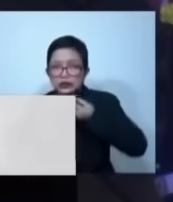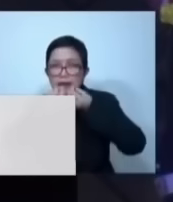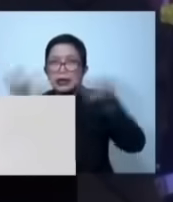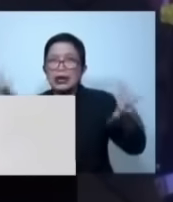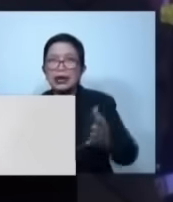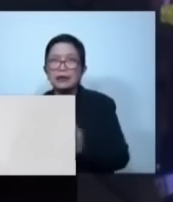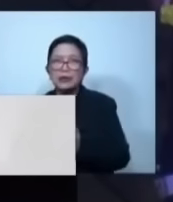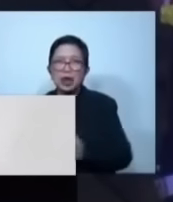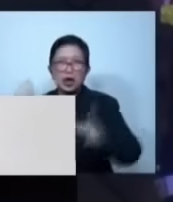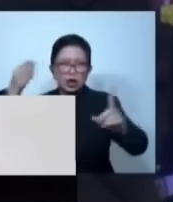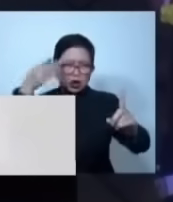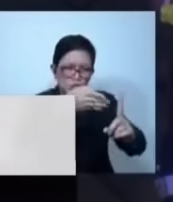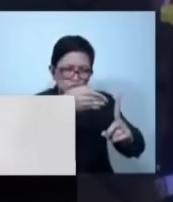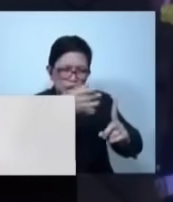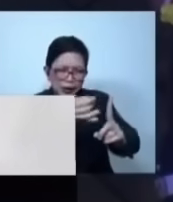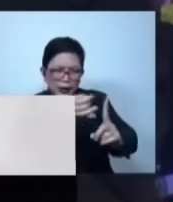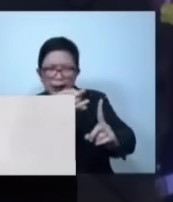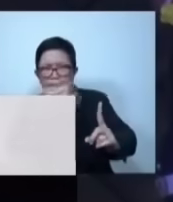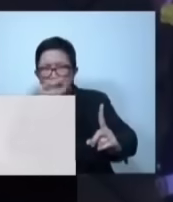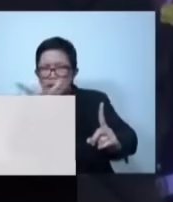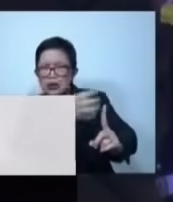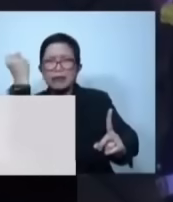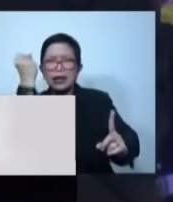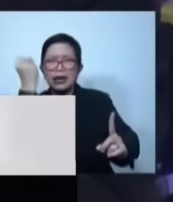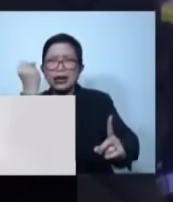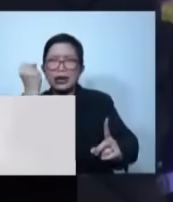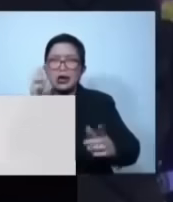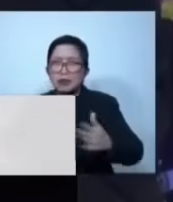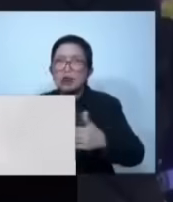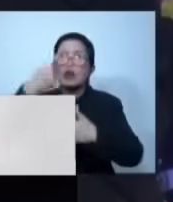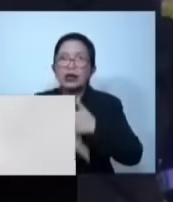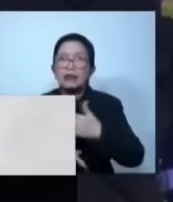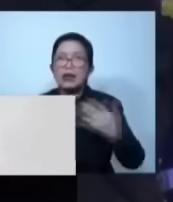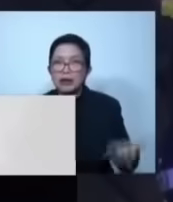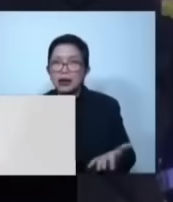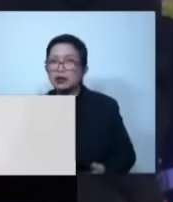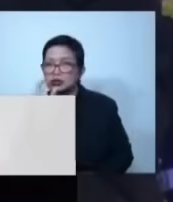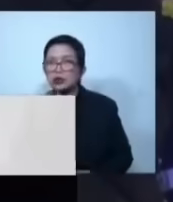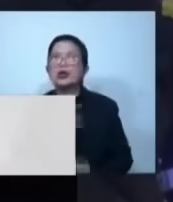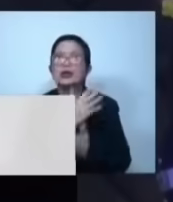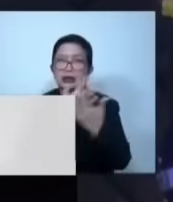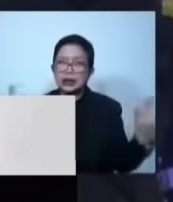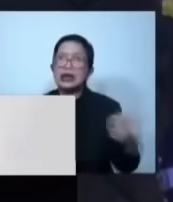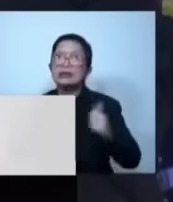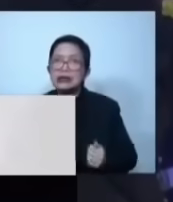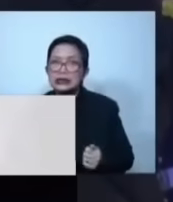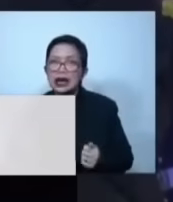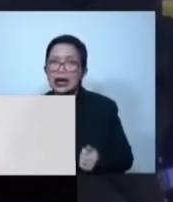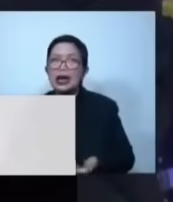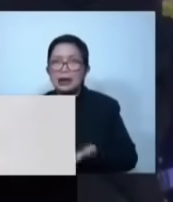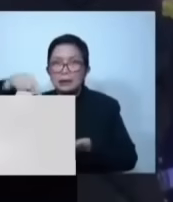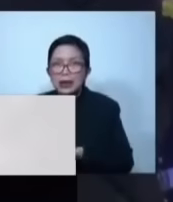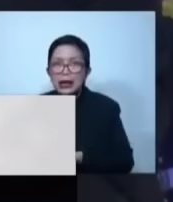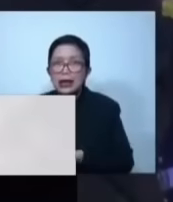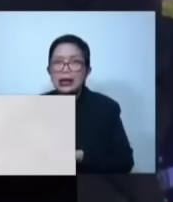program yang dapat meyakinkan pemilih untuk memilih dirinya menjadi presiden